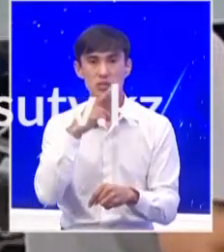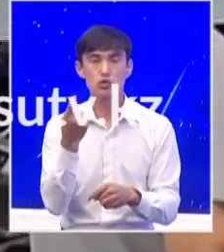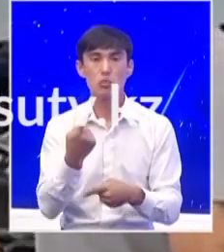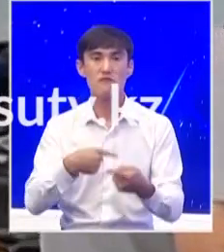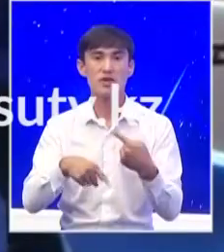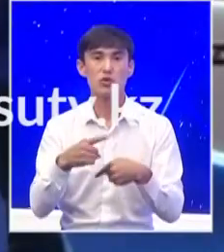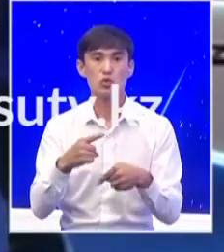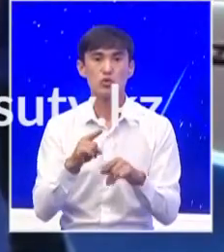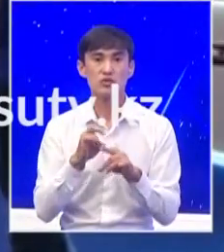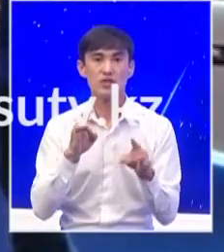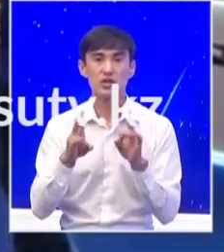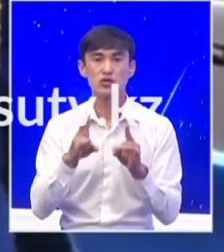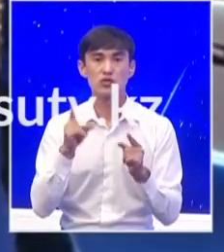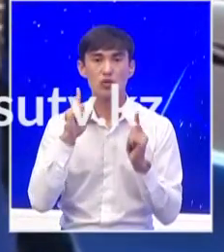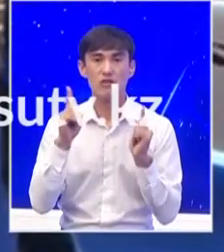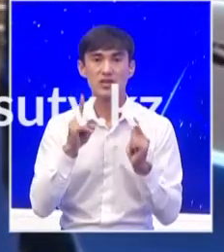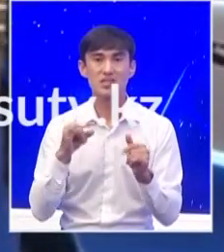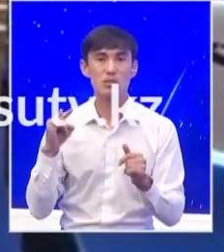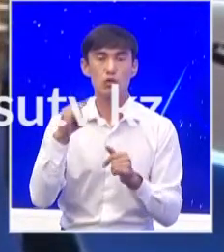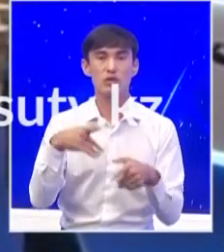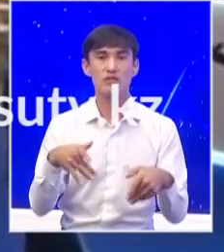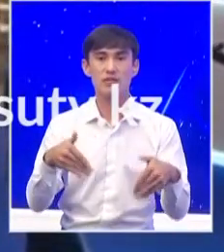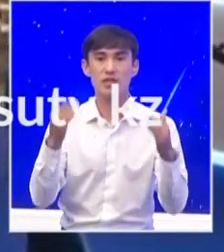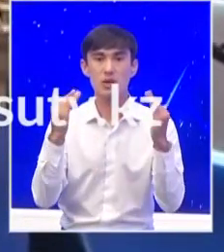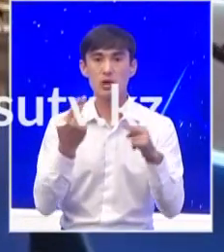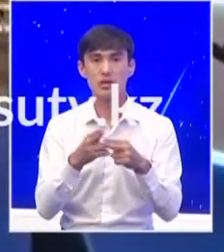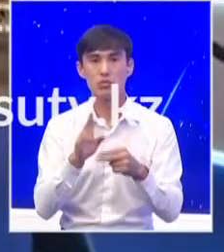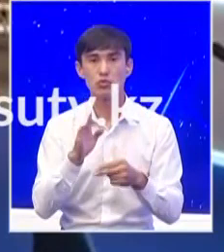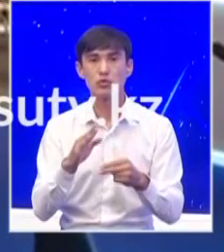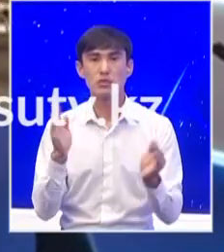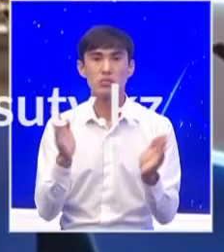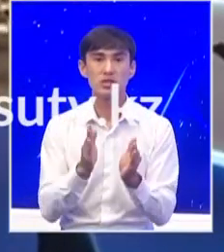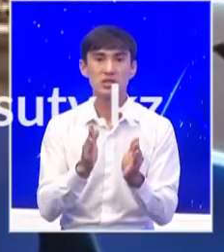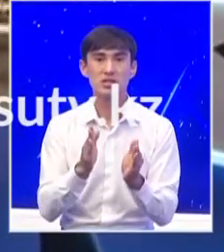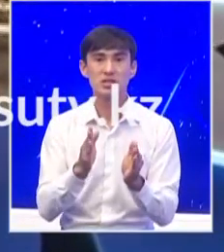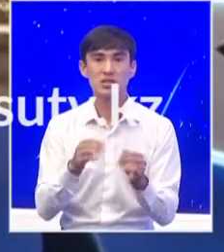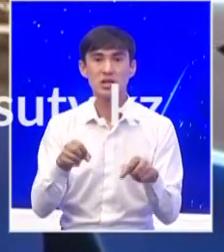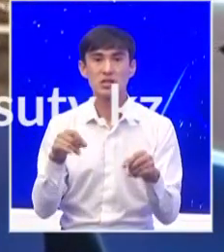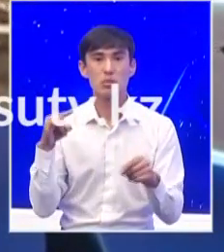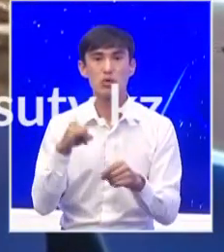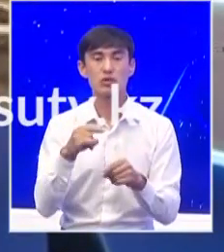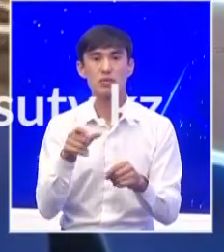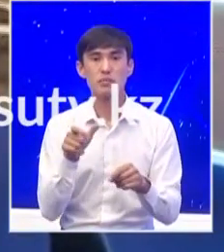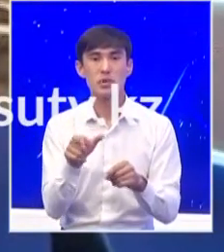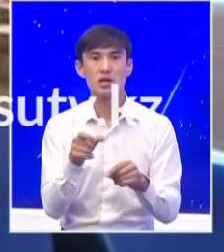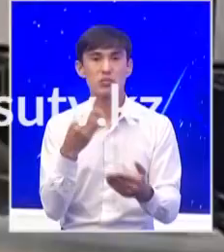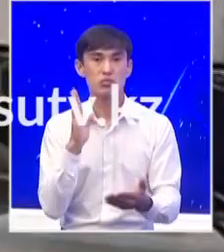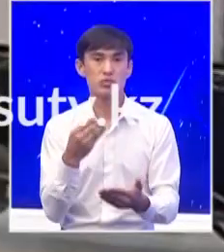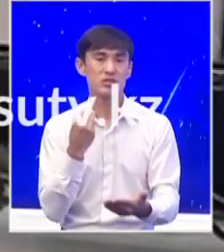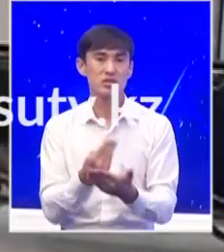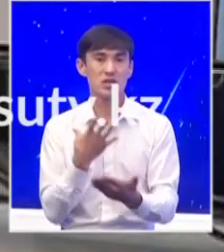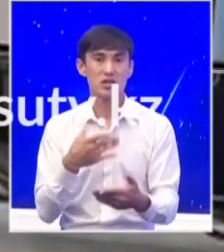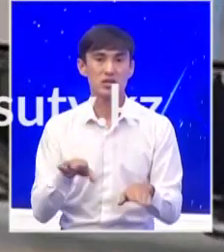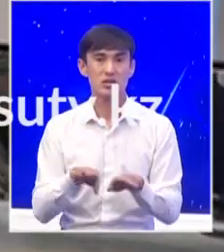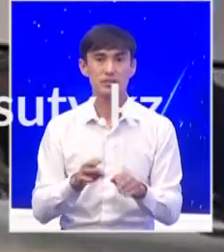вернуть сверхзвуковые самолеты в небо. Это будут небольшие летательные аппараты бизнес-класса. Билеты на такие рейсы,